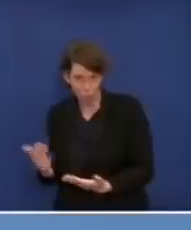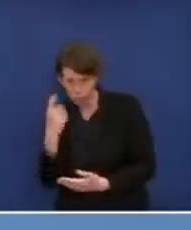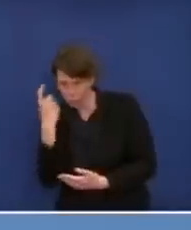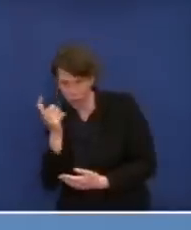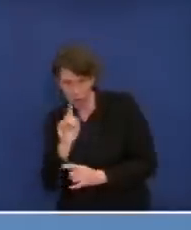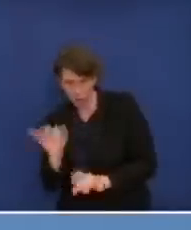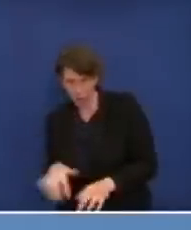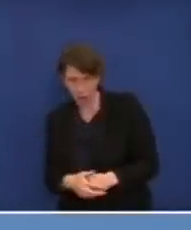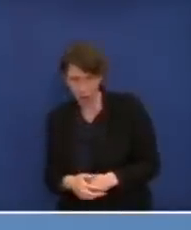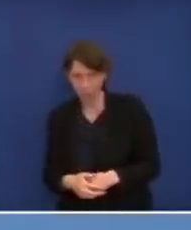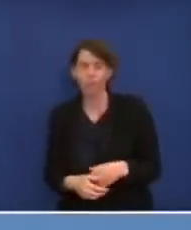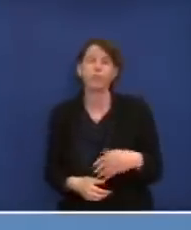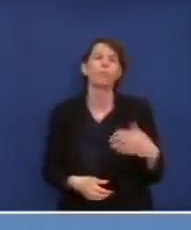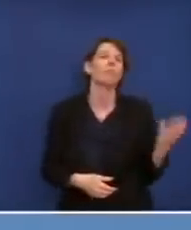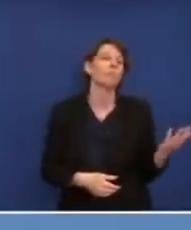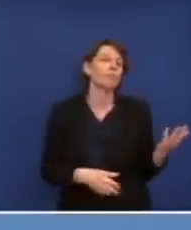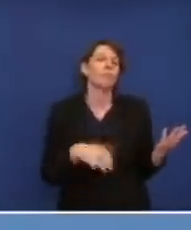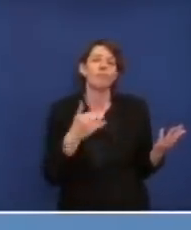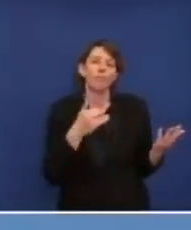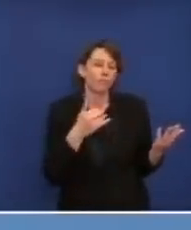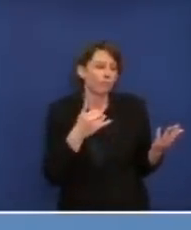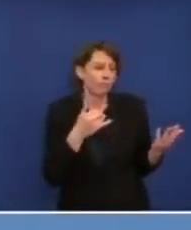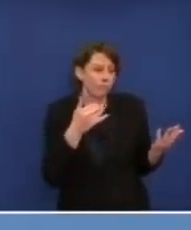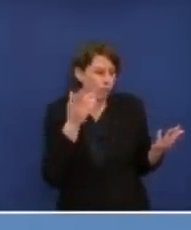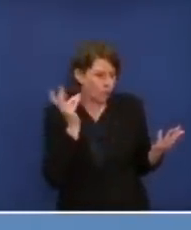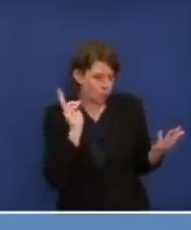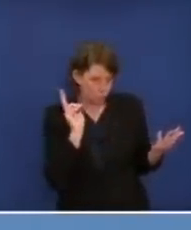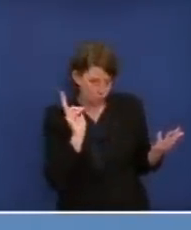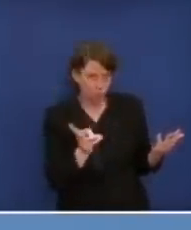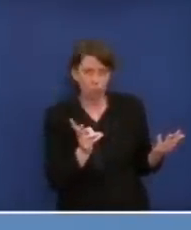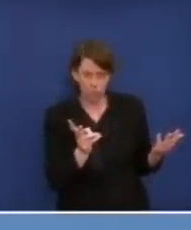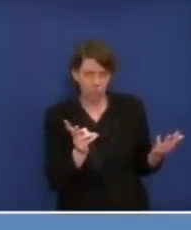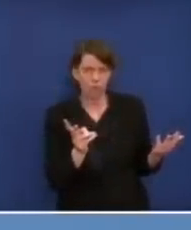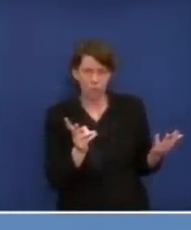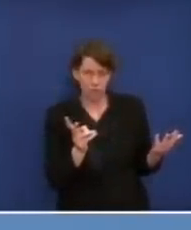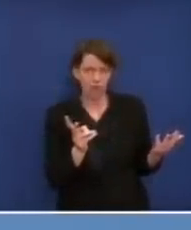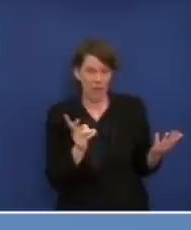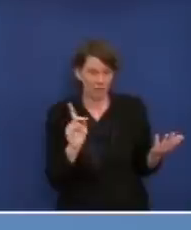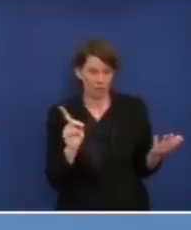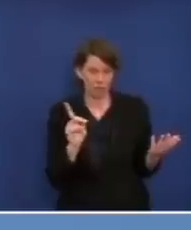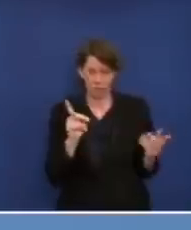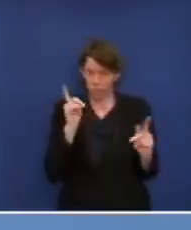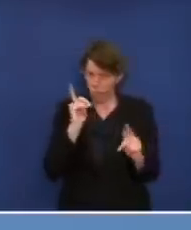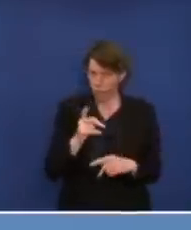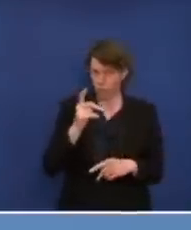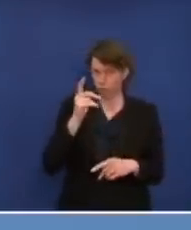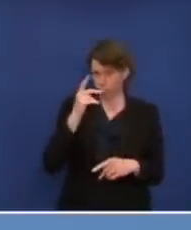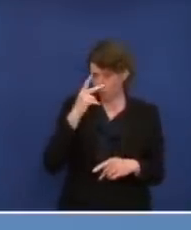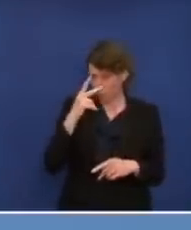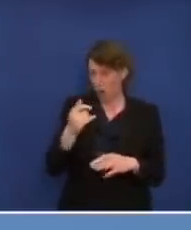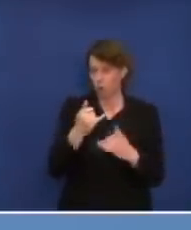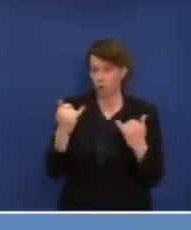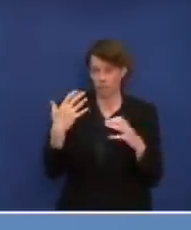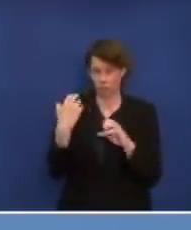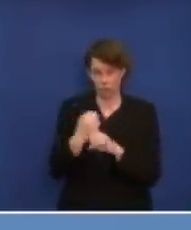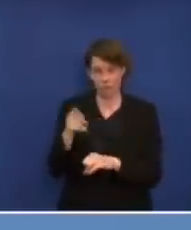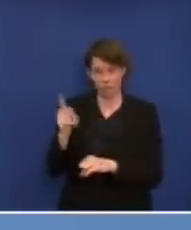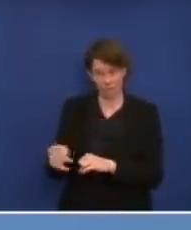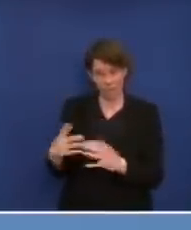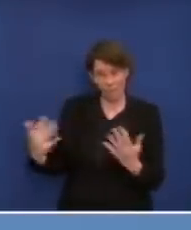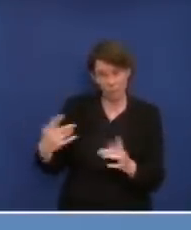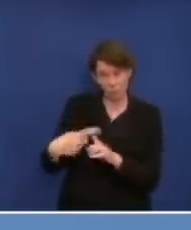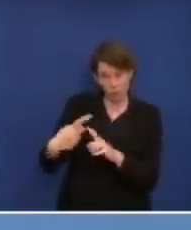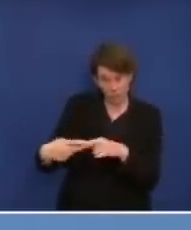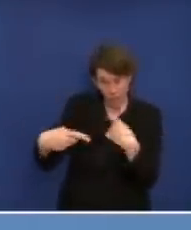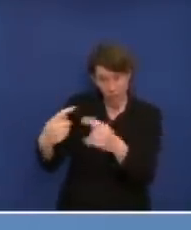Also in der Tat ist die Frage, wie es gelingen kann, dass die Errungenschaften, die